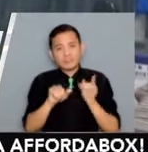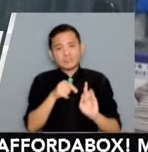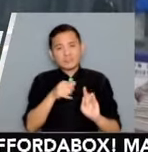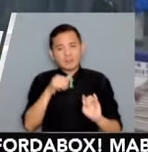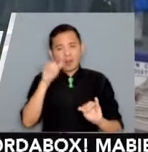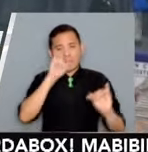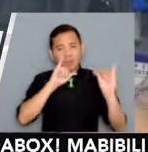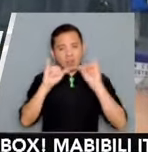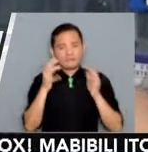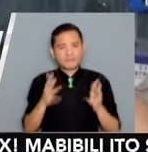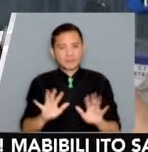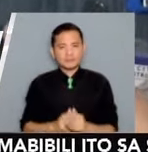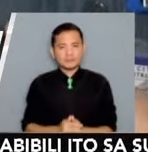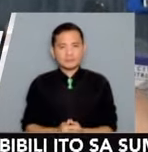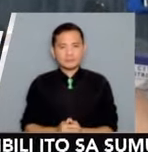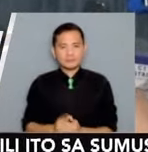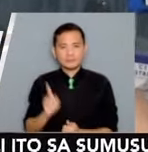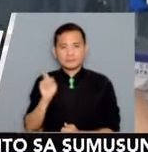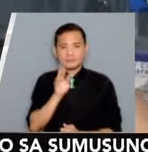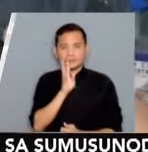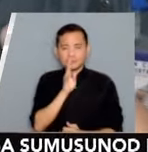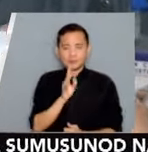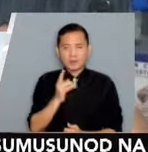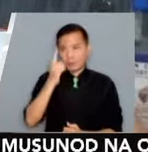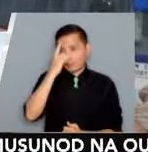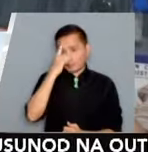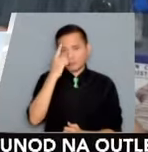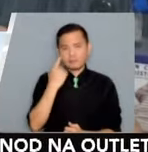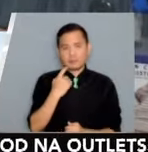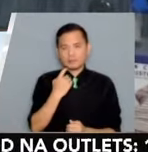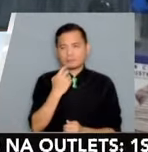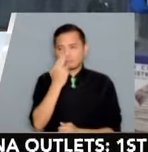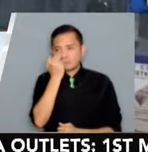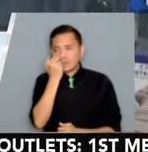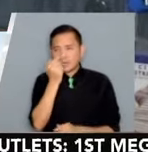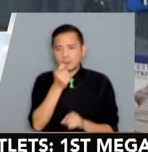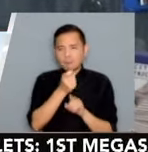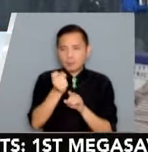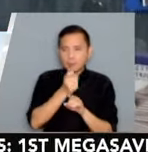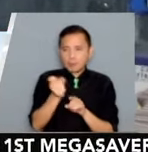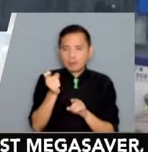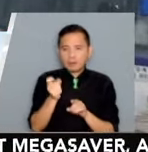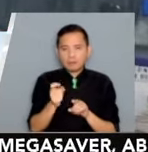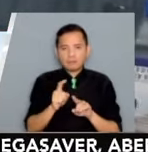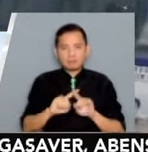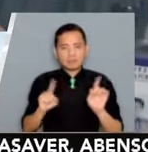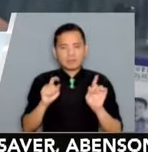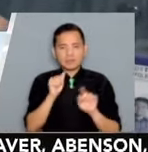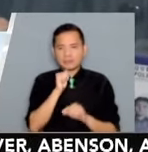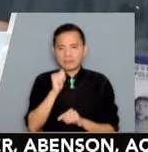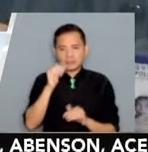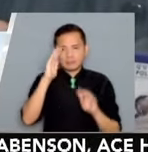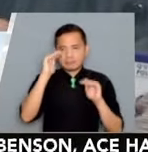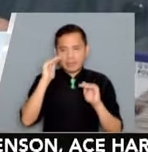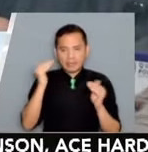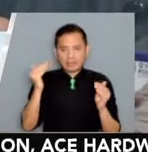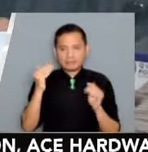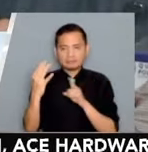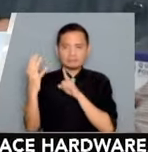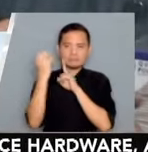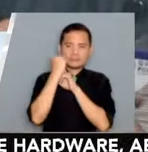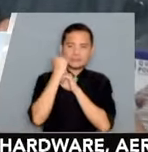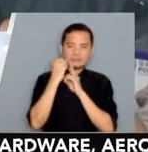lang, biro ka namin, sir. Yun pala, yun, huli na pala ako noon.